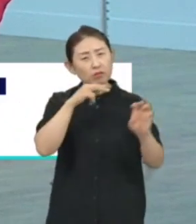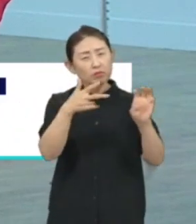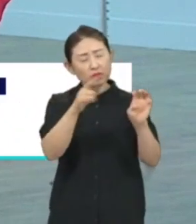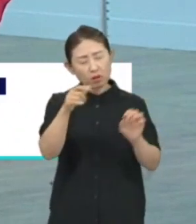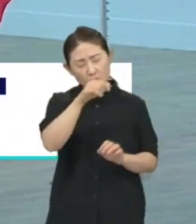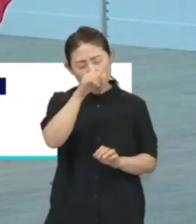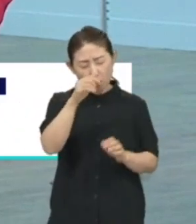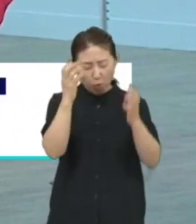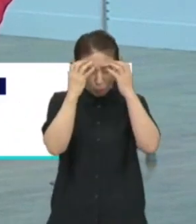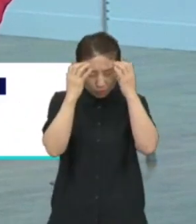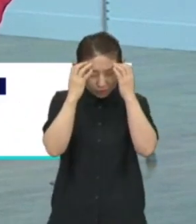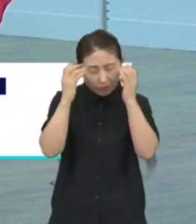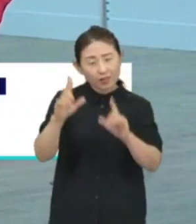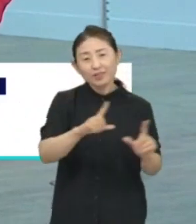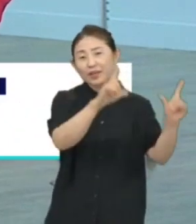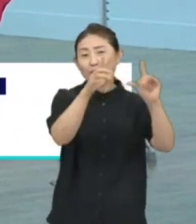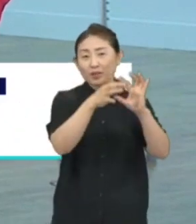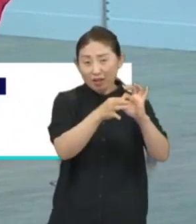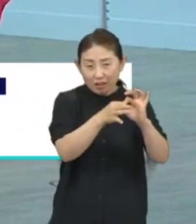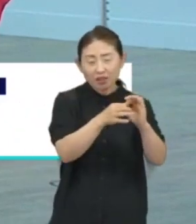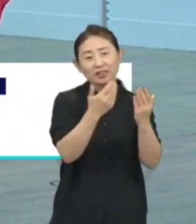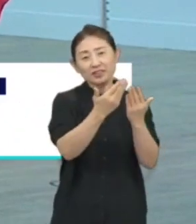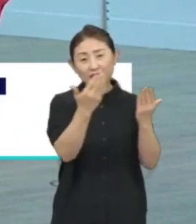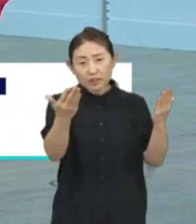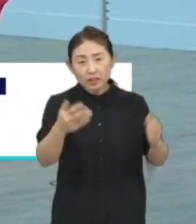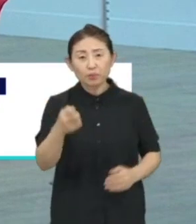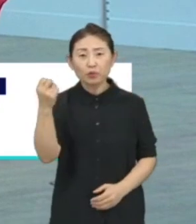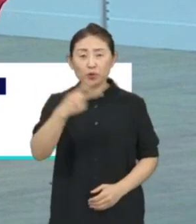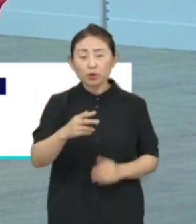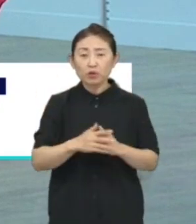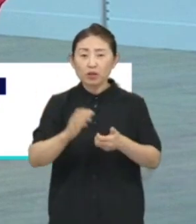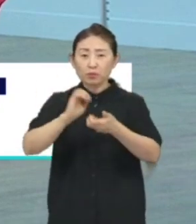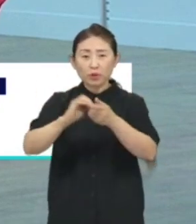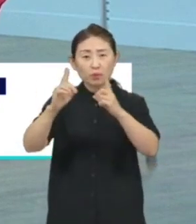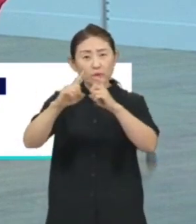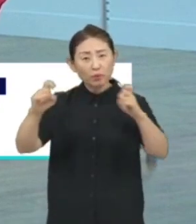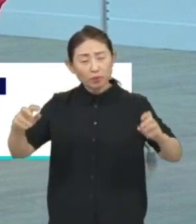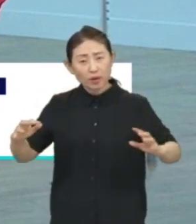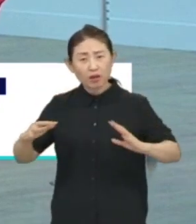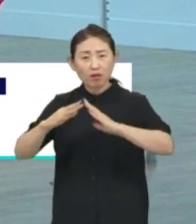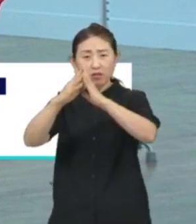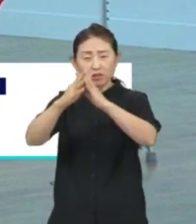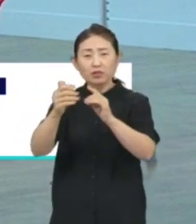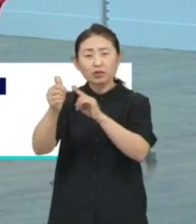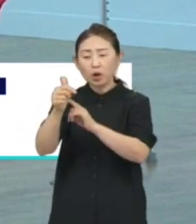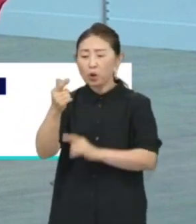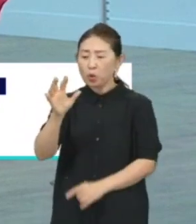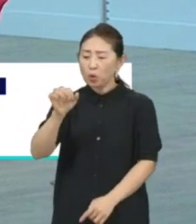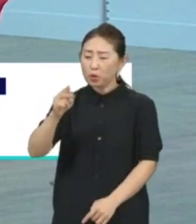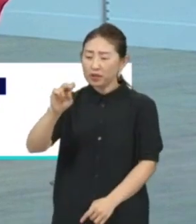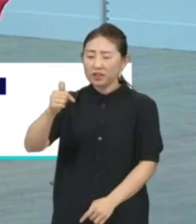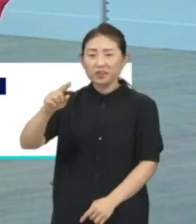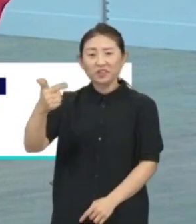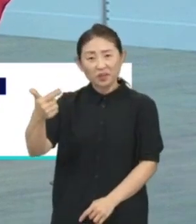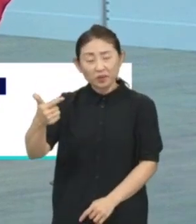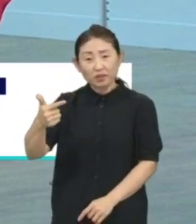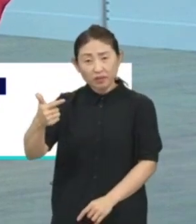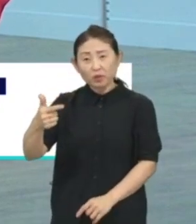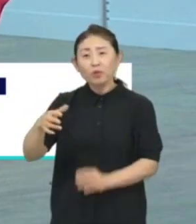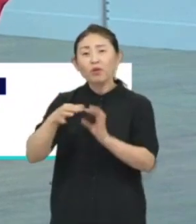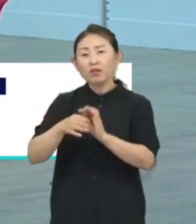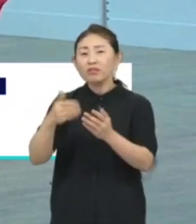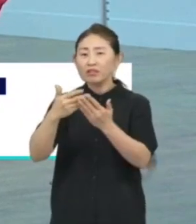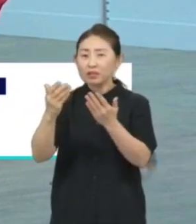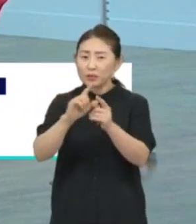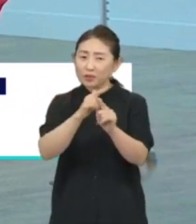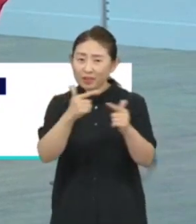고민한 작품들부터 대전 무형유산 대목장인 홍경선 보유자의 삶을 담은 전시까지 아트앤컬처에서 양정진